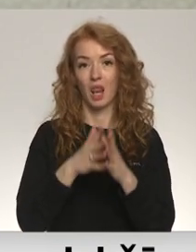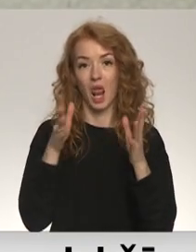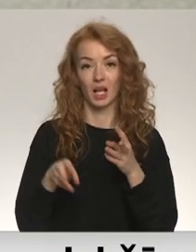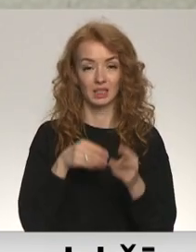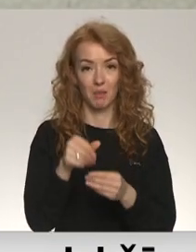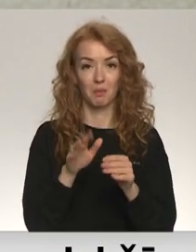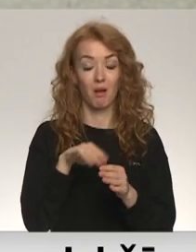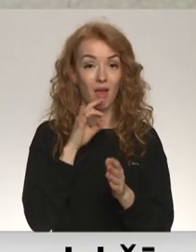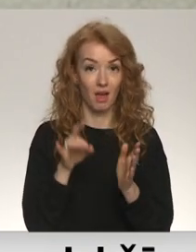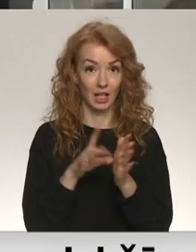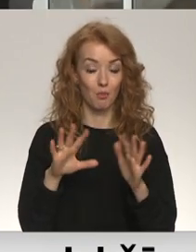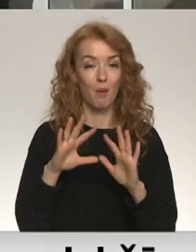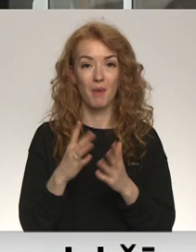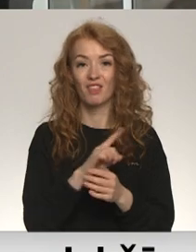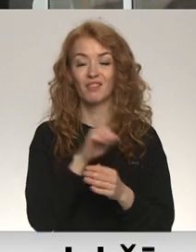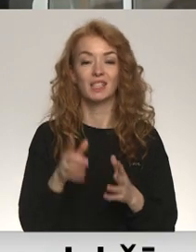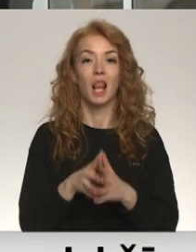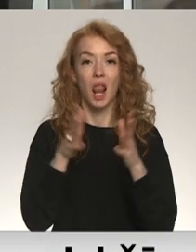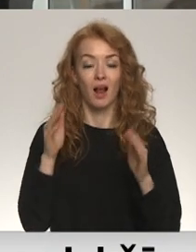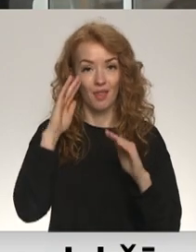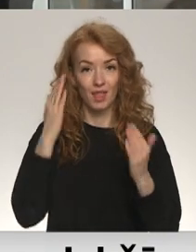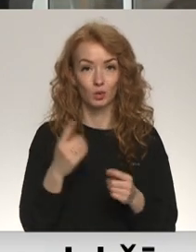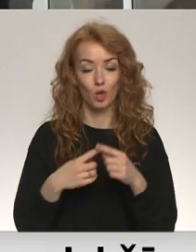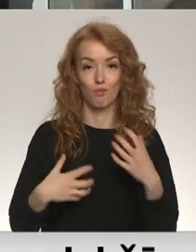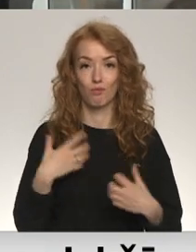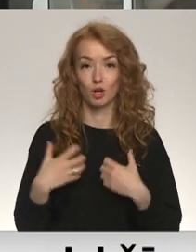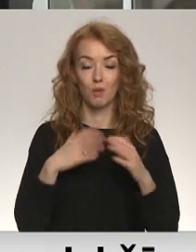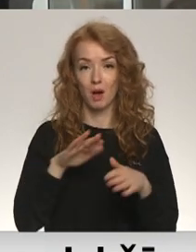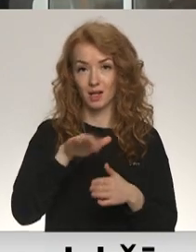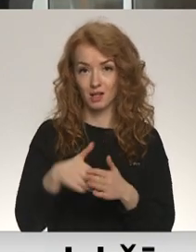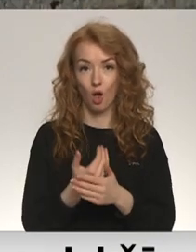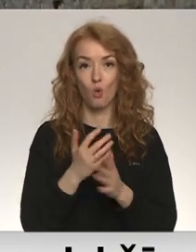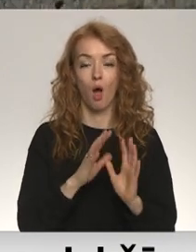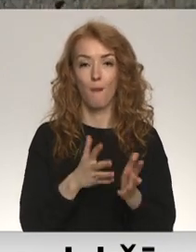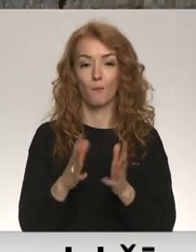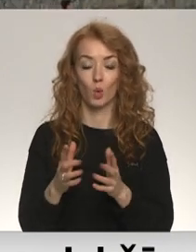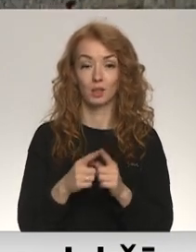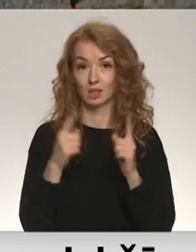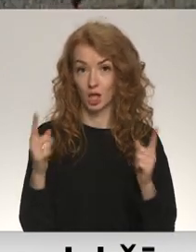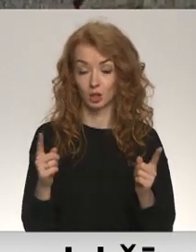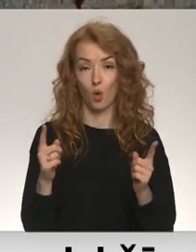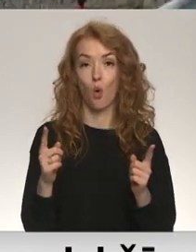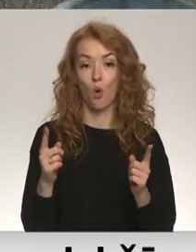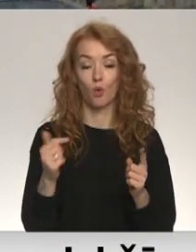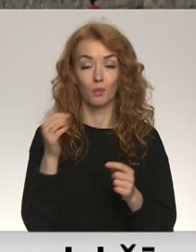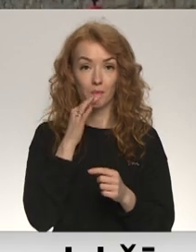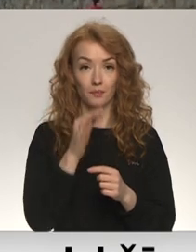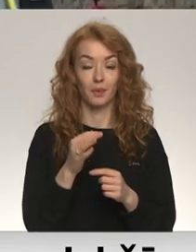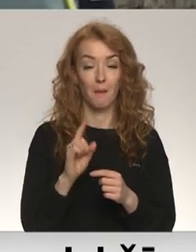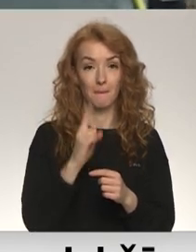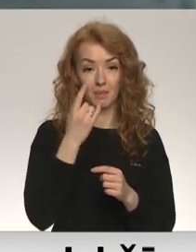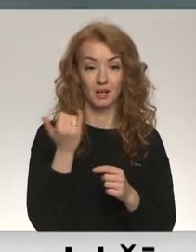par elektrību, taču vislielākā neziņa un bažas ir par jauno apkures sezonu. Elektrības rēķini praktiski ar 1. janvāru,